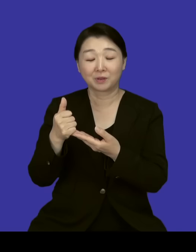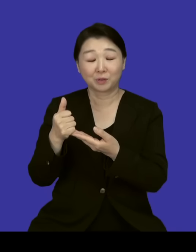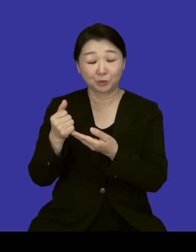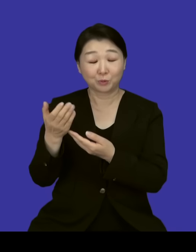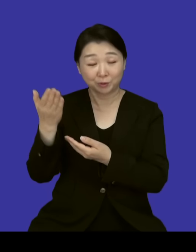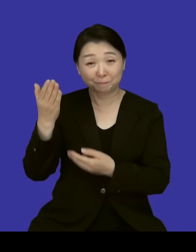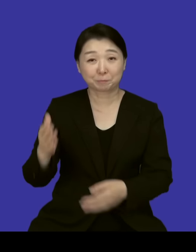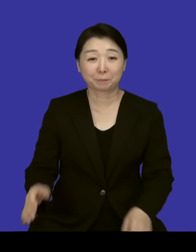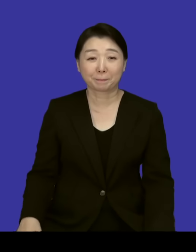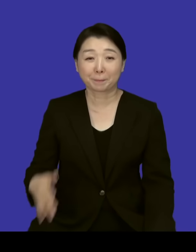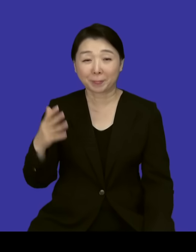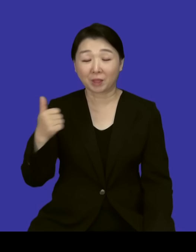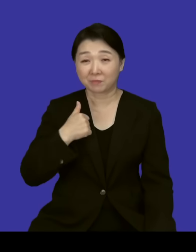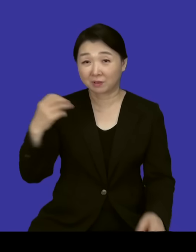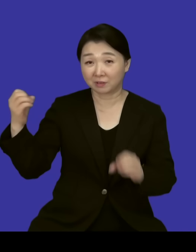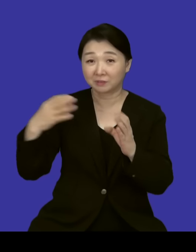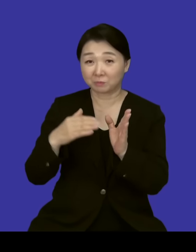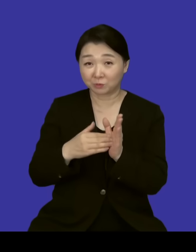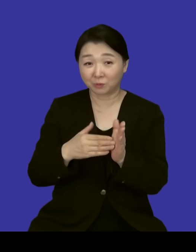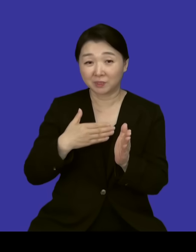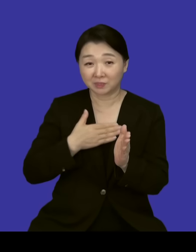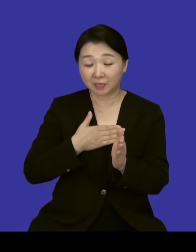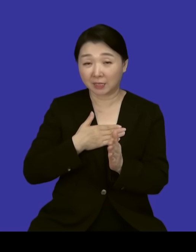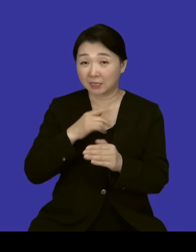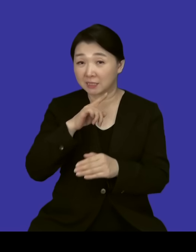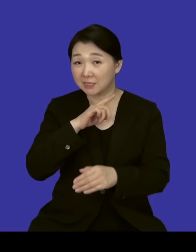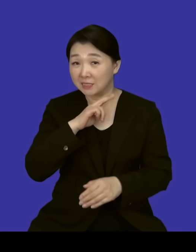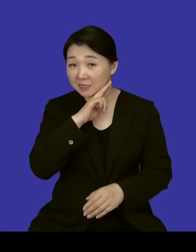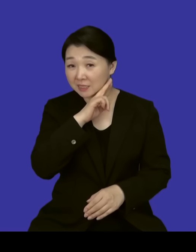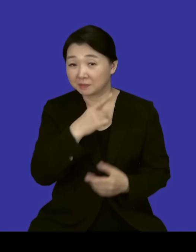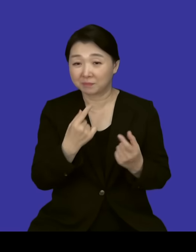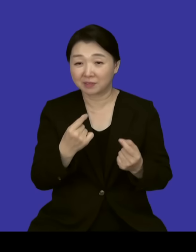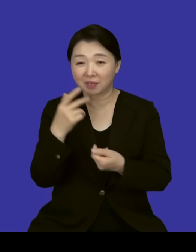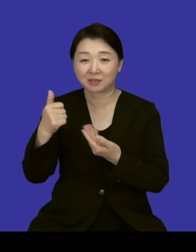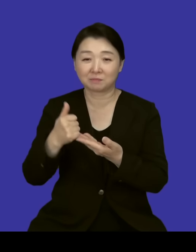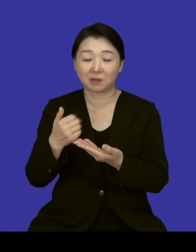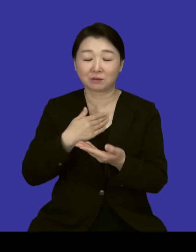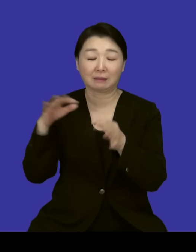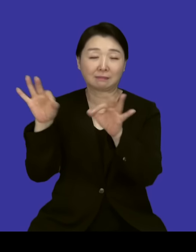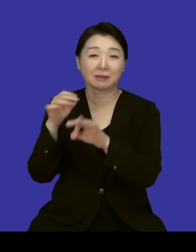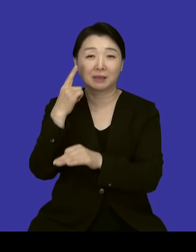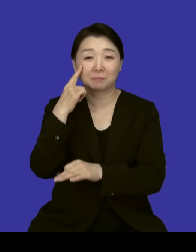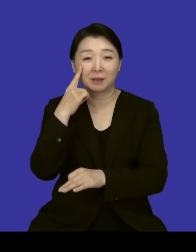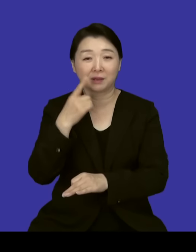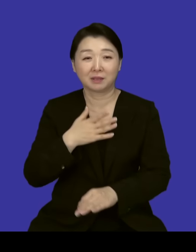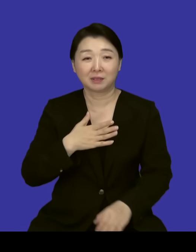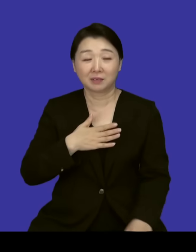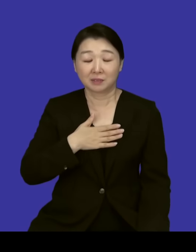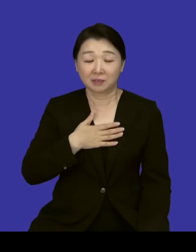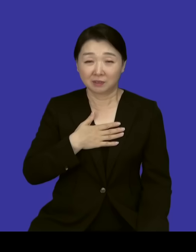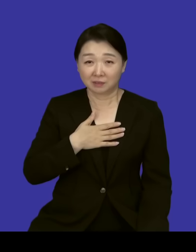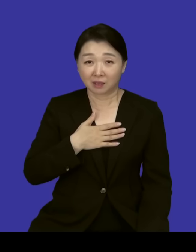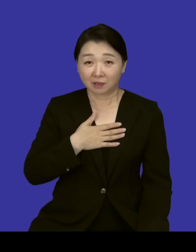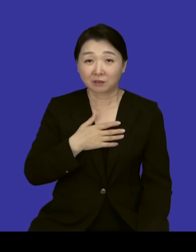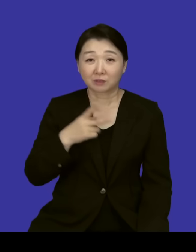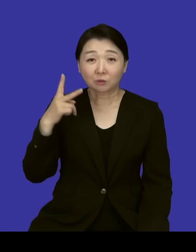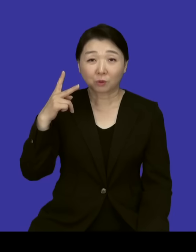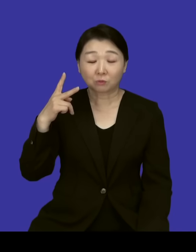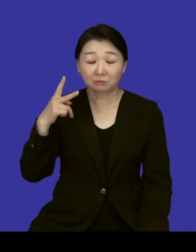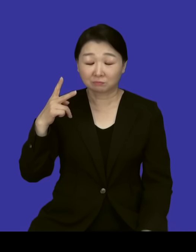예, 하나님이 저한테 응답을 주시고 제가 그 의심을 했는데 네. 하나님하고 내기를 했는데 그렇게 만들어 주신 거잖아요.